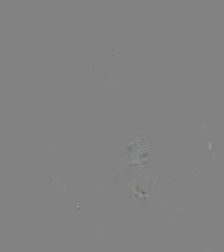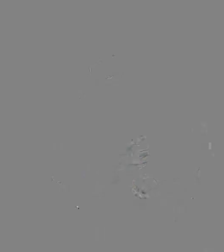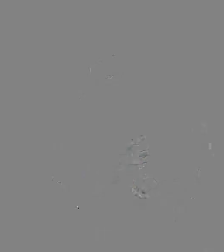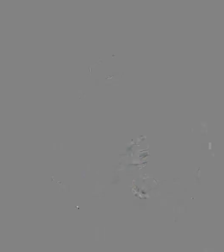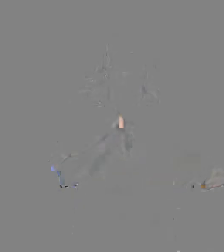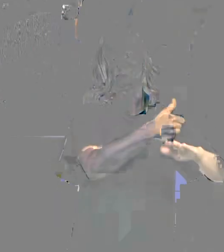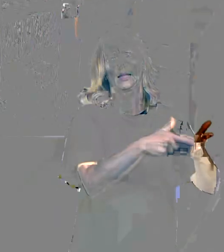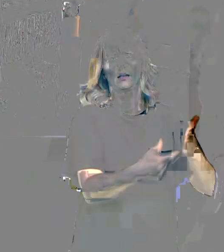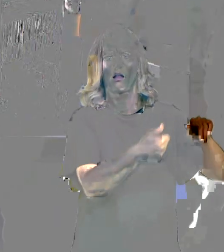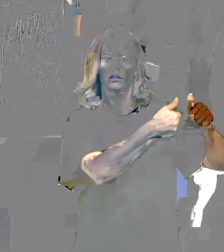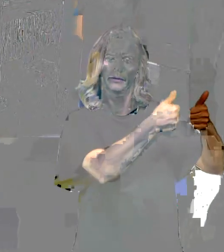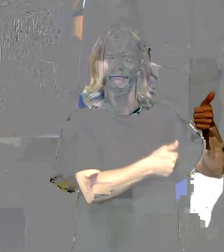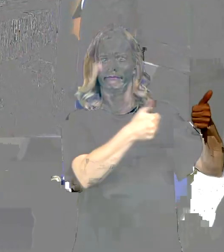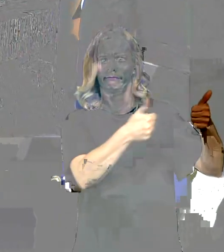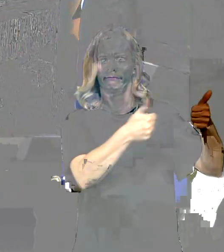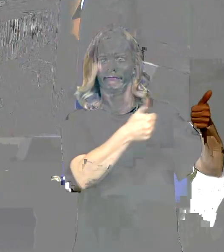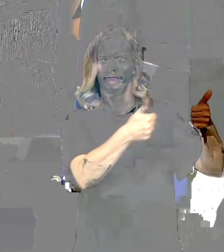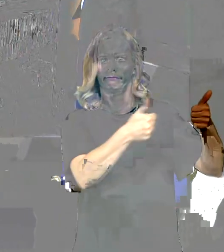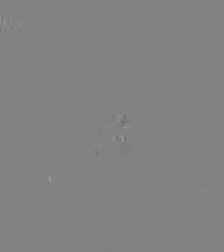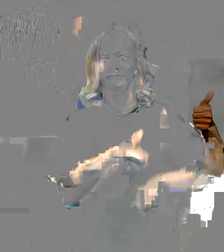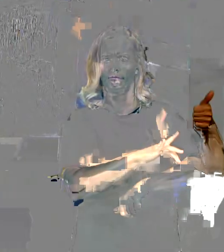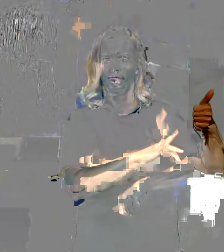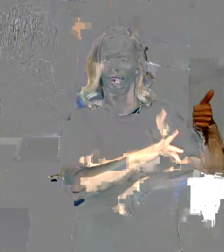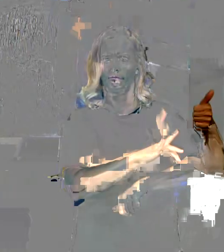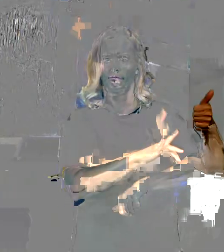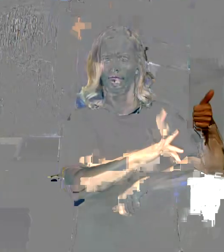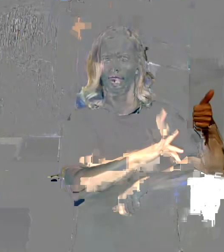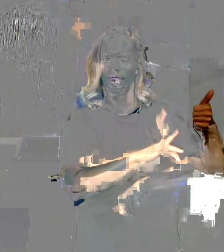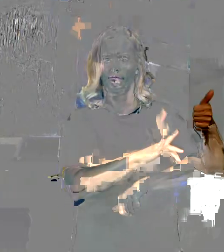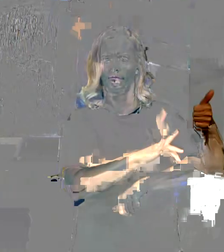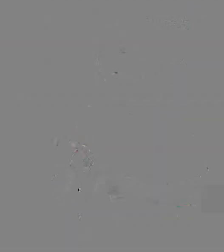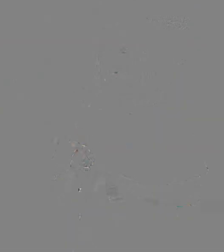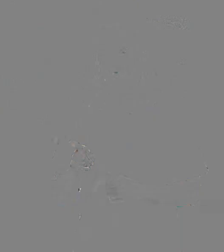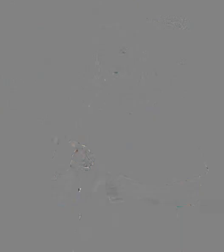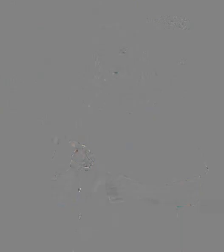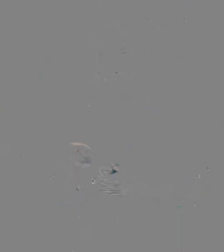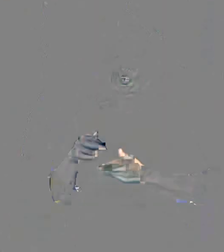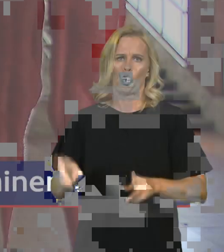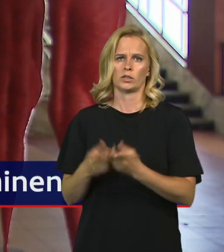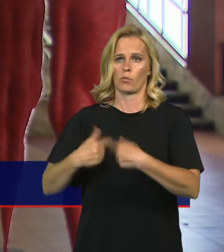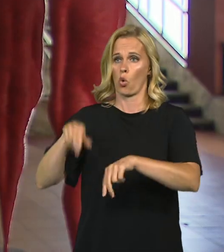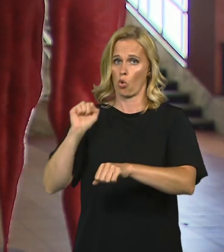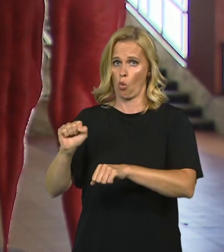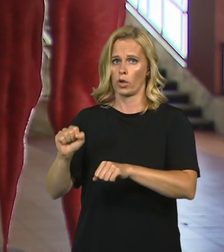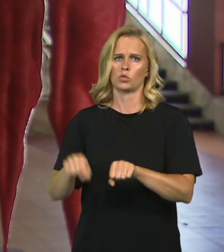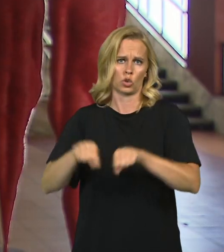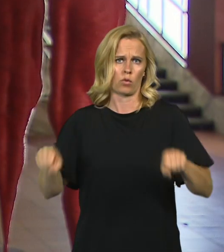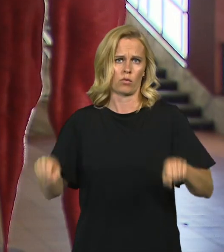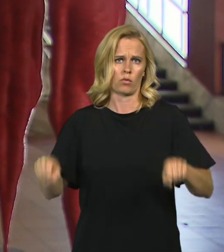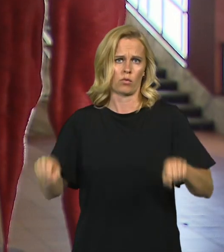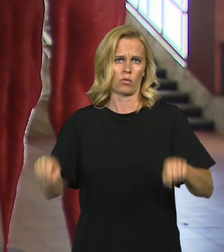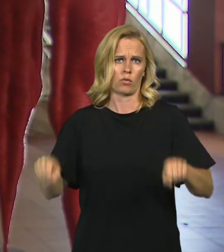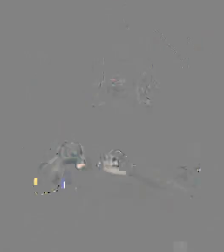... ... pozici... ... ...typů různých tajemníků...